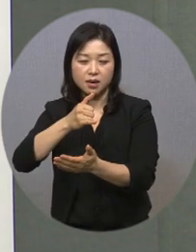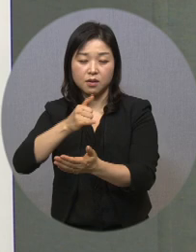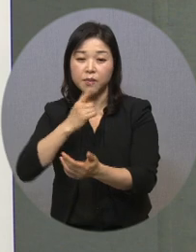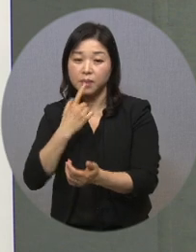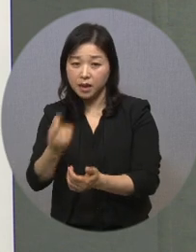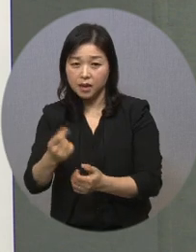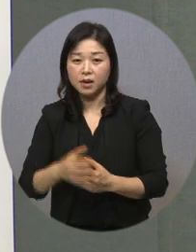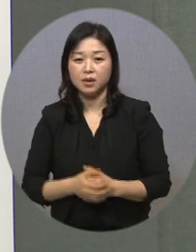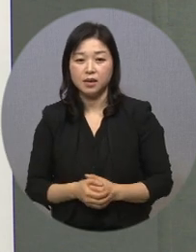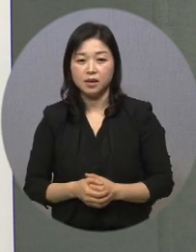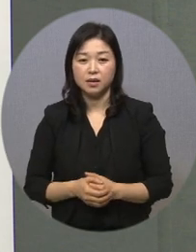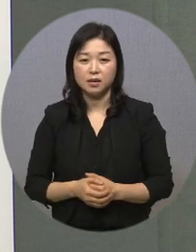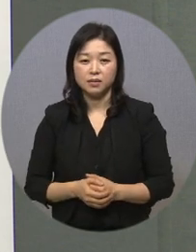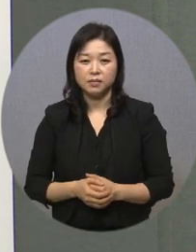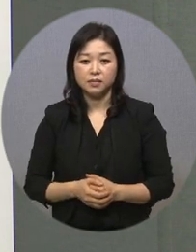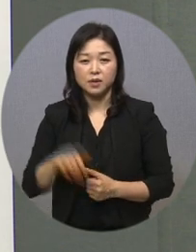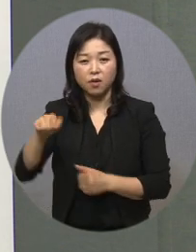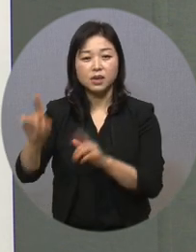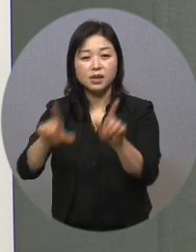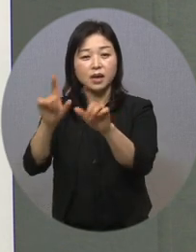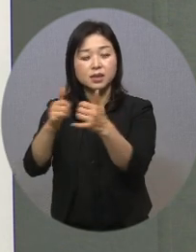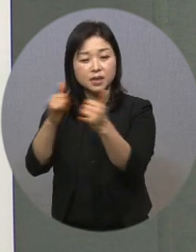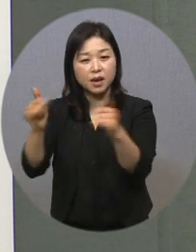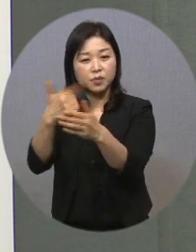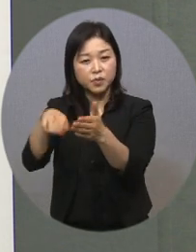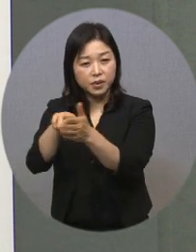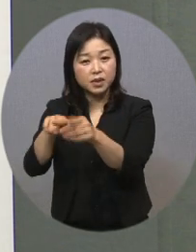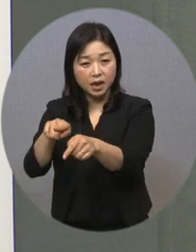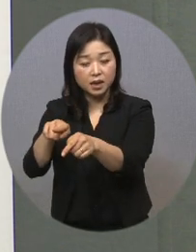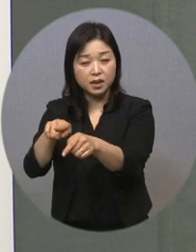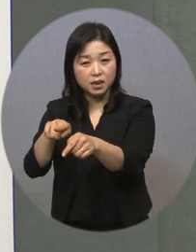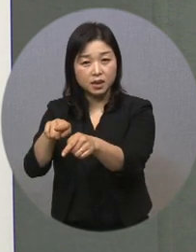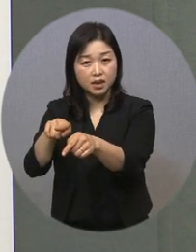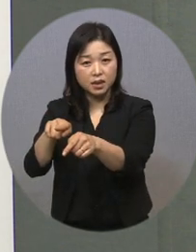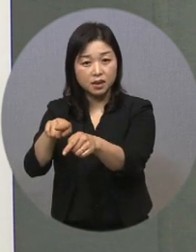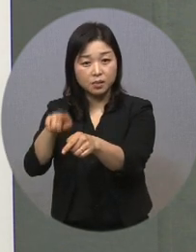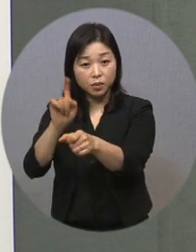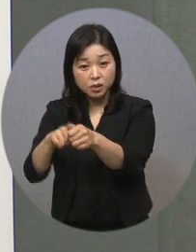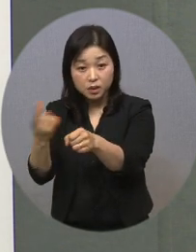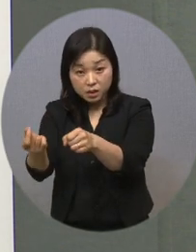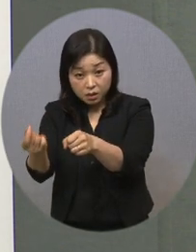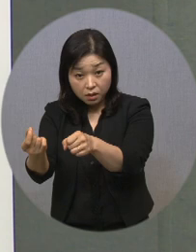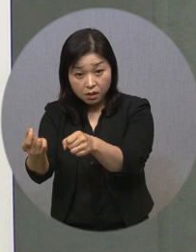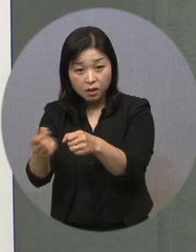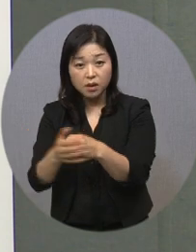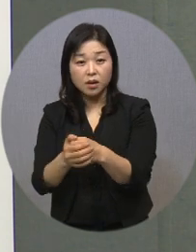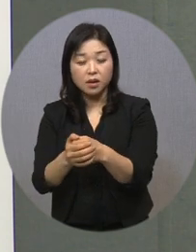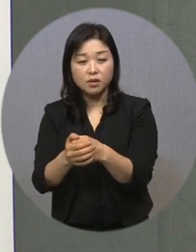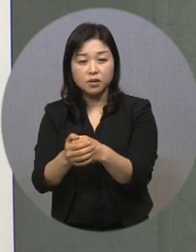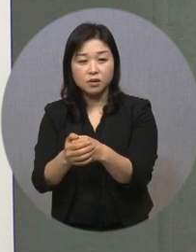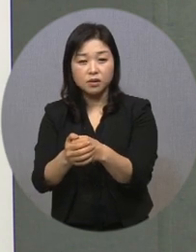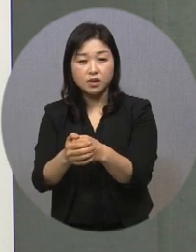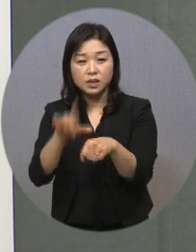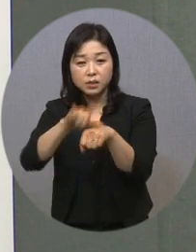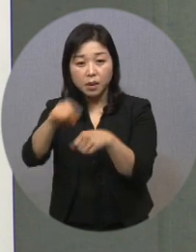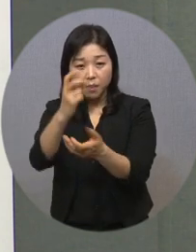그런데 거기에 사는 주민들을 위한 행위 아니겠어요? 그 조례는 누구를 위한 게